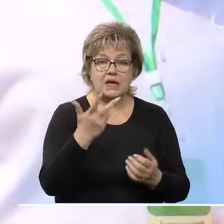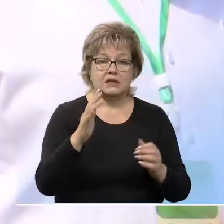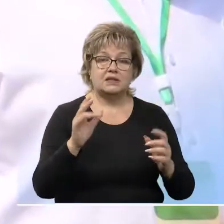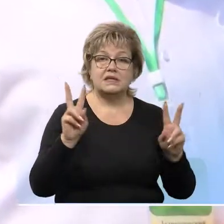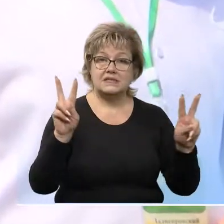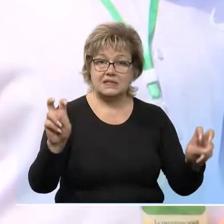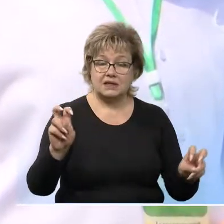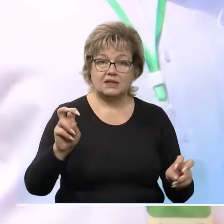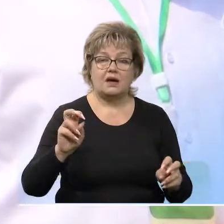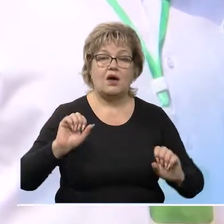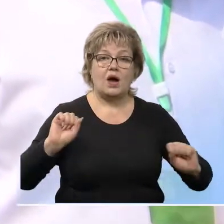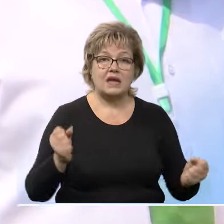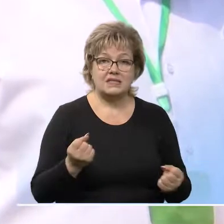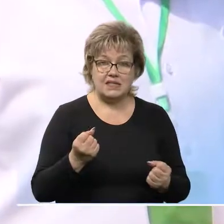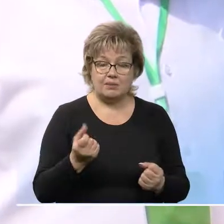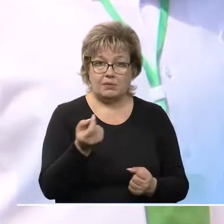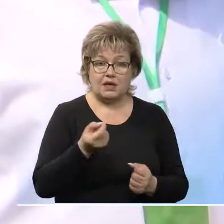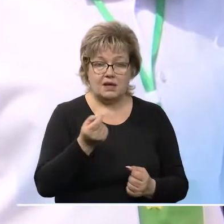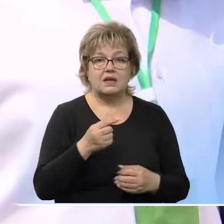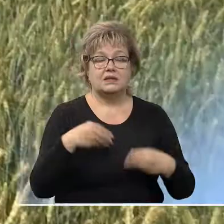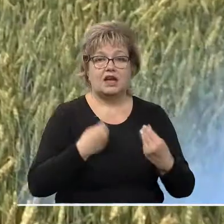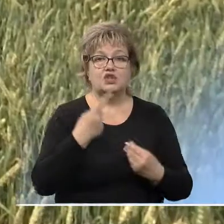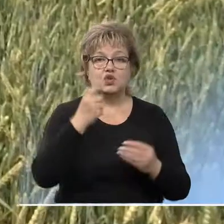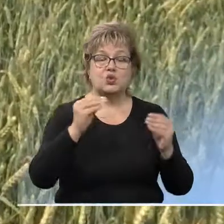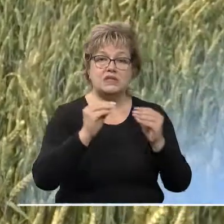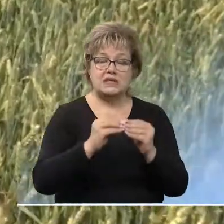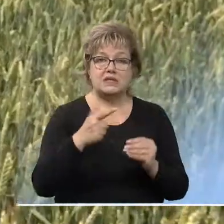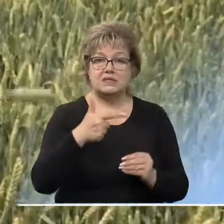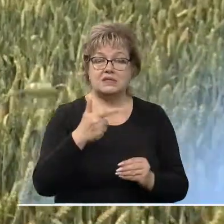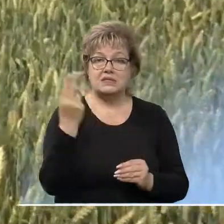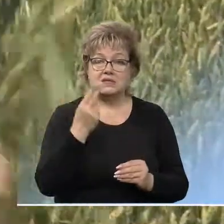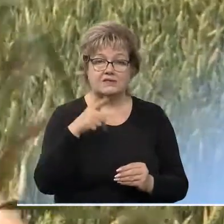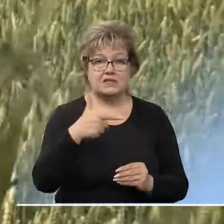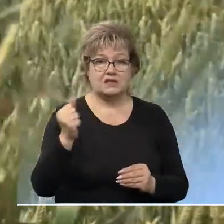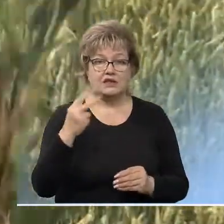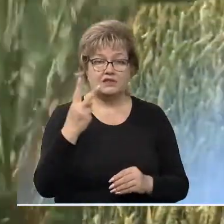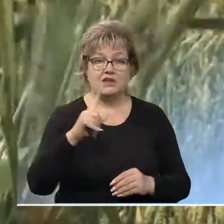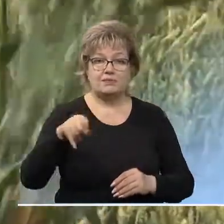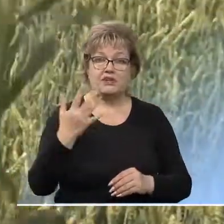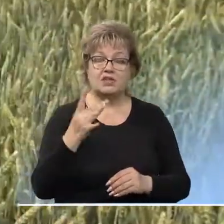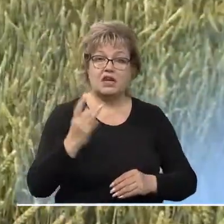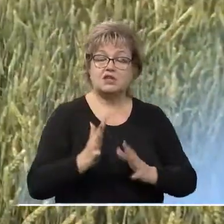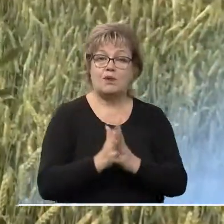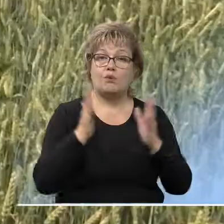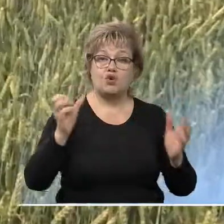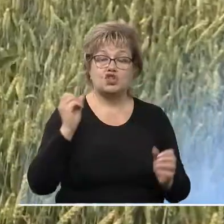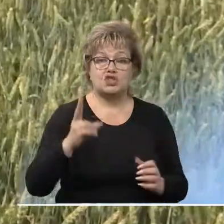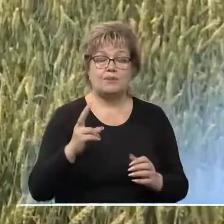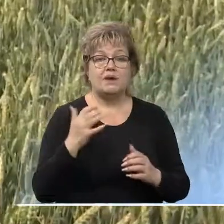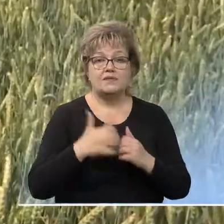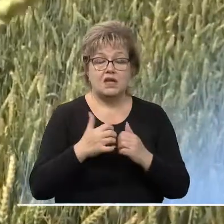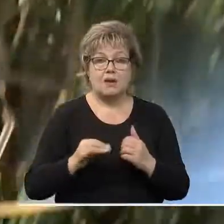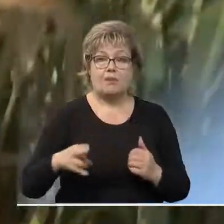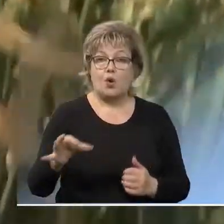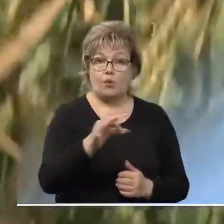Некоторые сорта озимых в экспериментальных условиях дали 110 центнеров зерна с гектара, в 2,5 раза больше средней урожайности